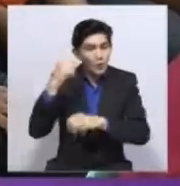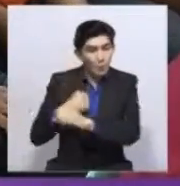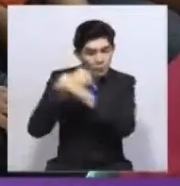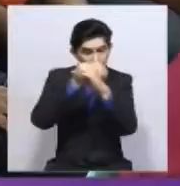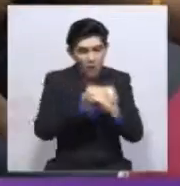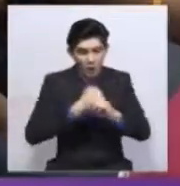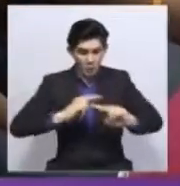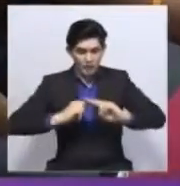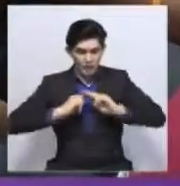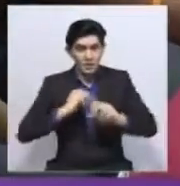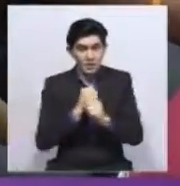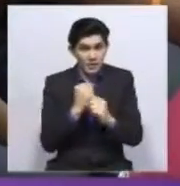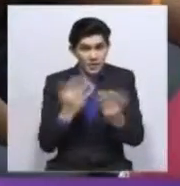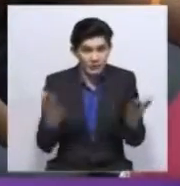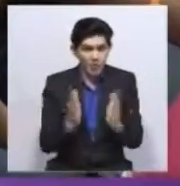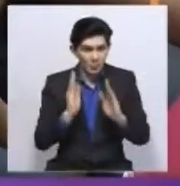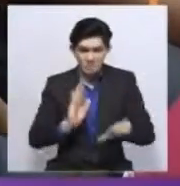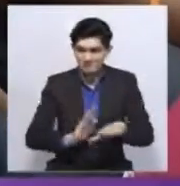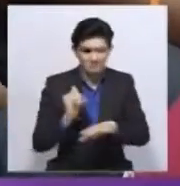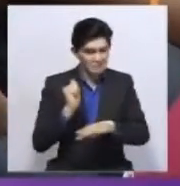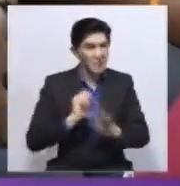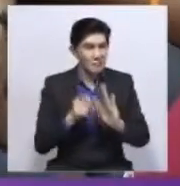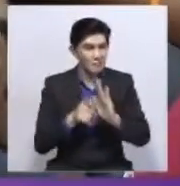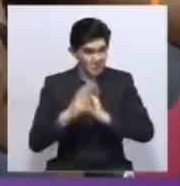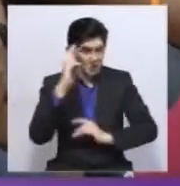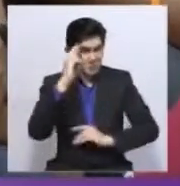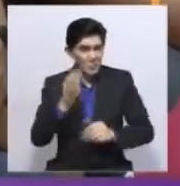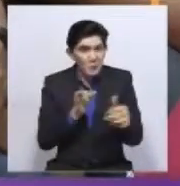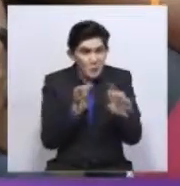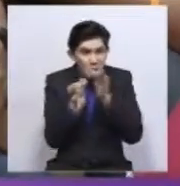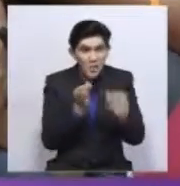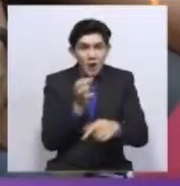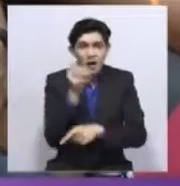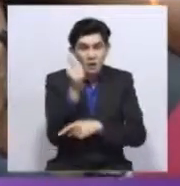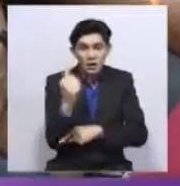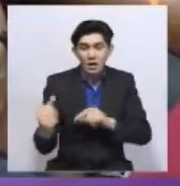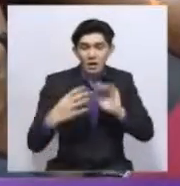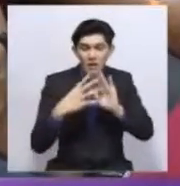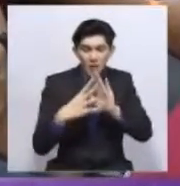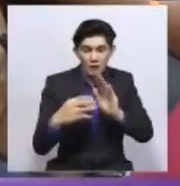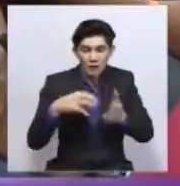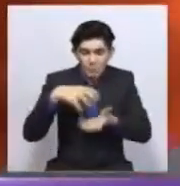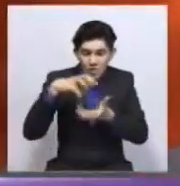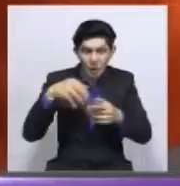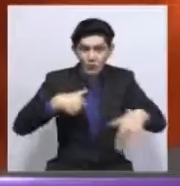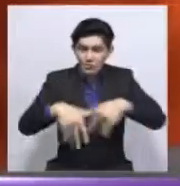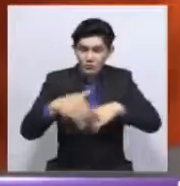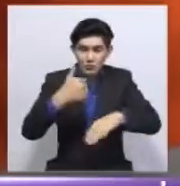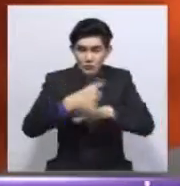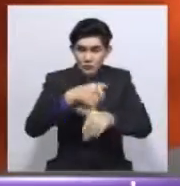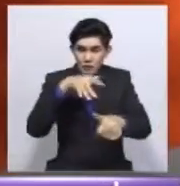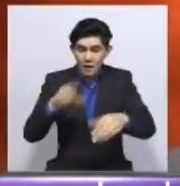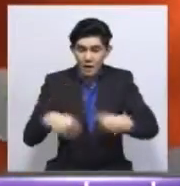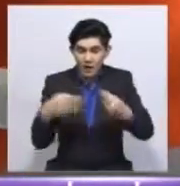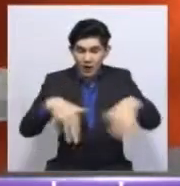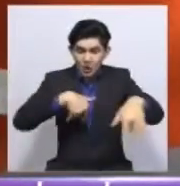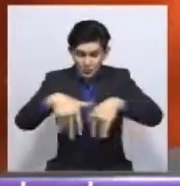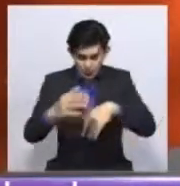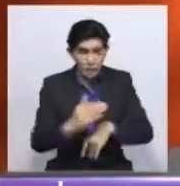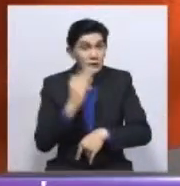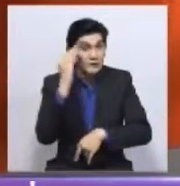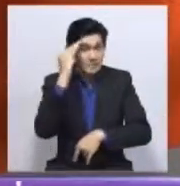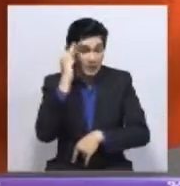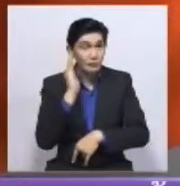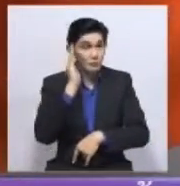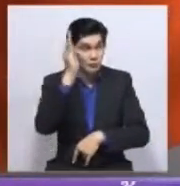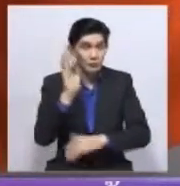การป้องกันอัคคีภัยจากวิศวกรผู้มีความรู้ความสามารถถ่ายทอดสู่ผู้นำชุมชนส่งต่อไปยังประชาชนผู้ใช้ไฟ